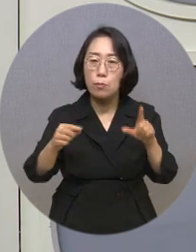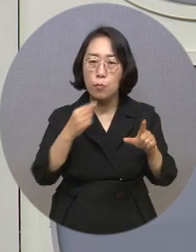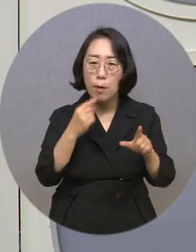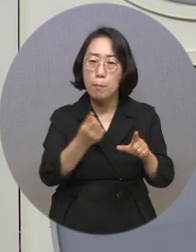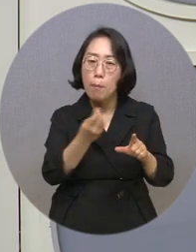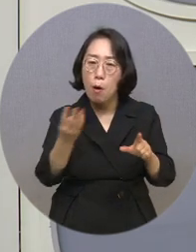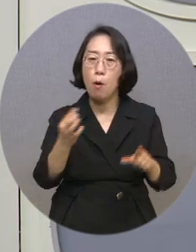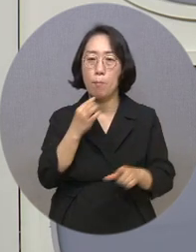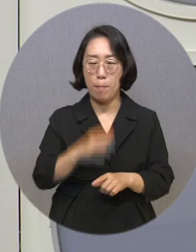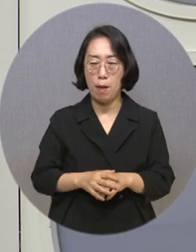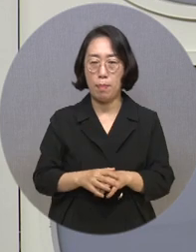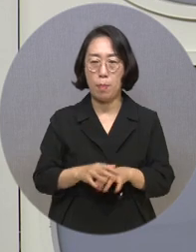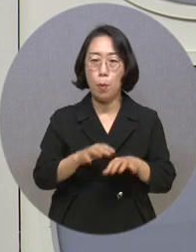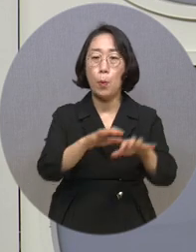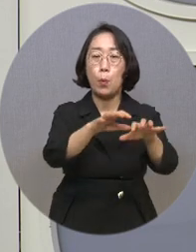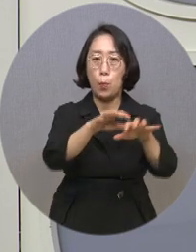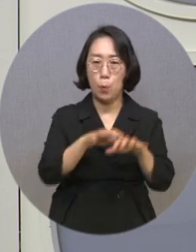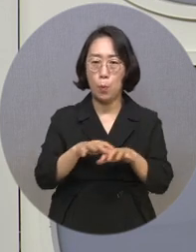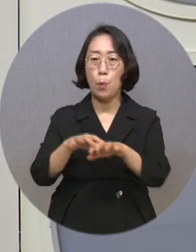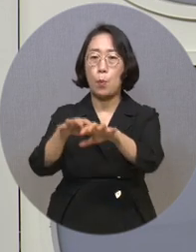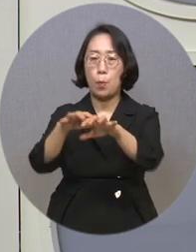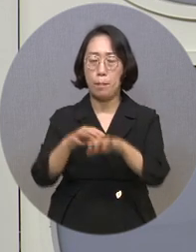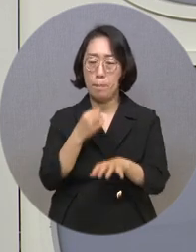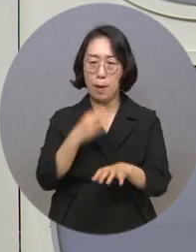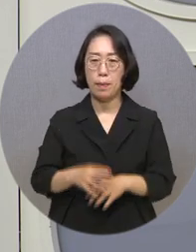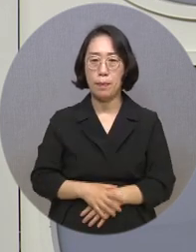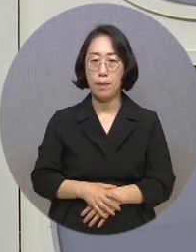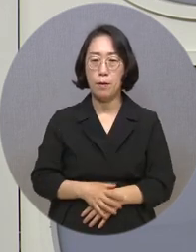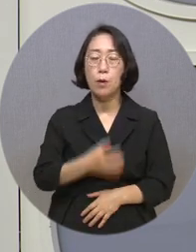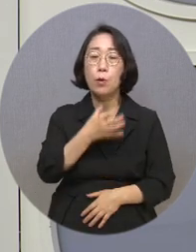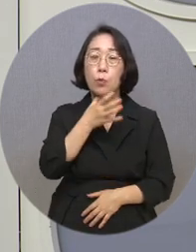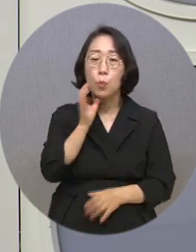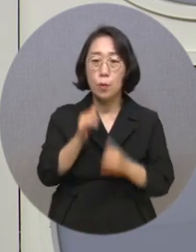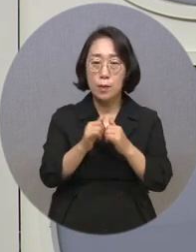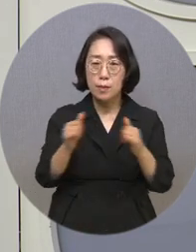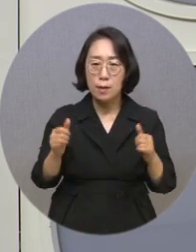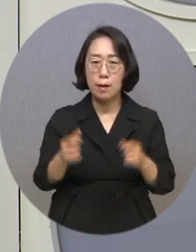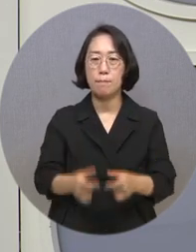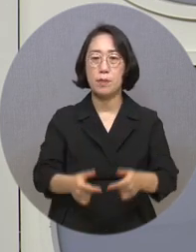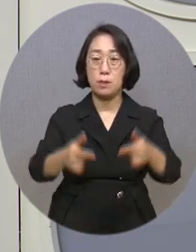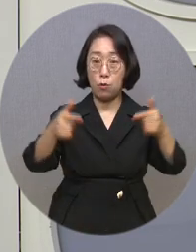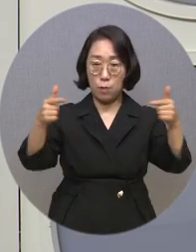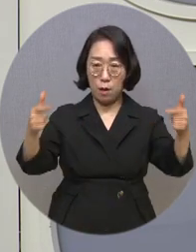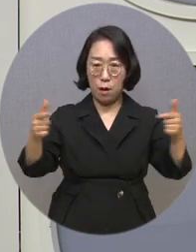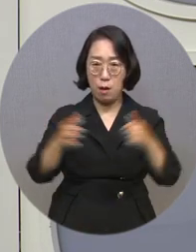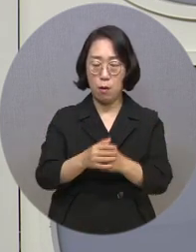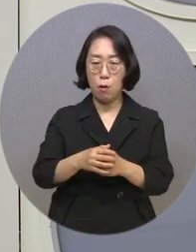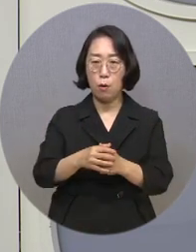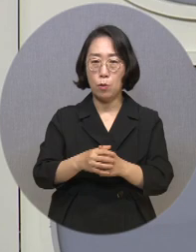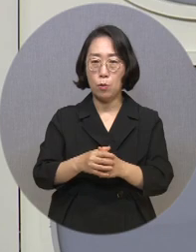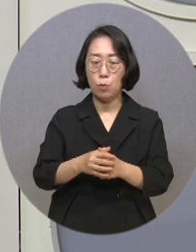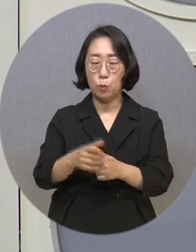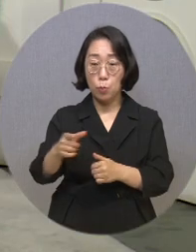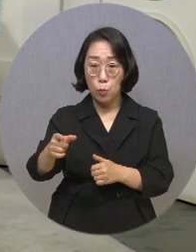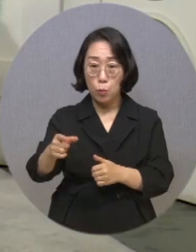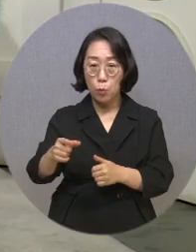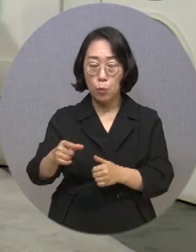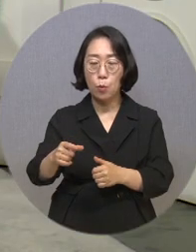없게끔 조금 지금 이제 워낙 노인 인구이 많다 보니까 건보도 힘들잖아요.